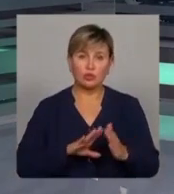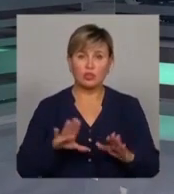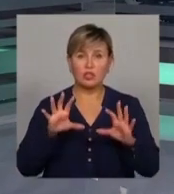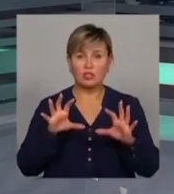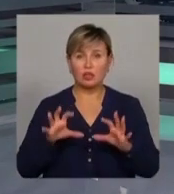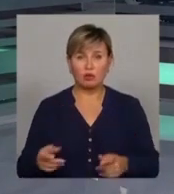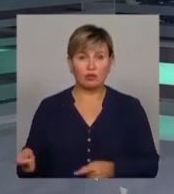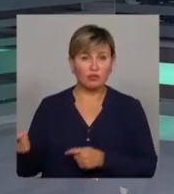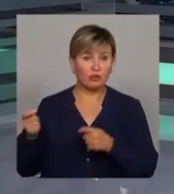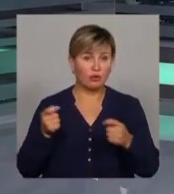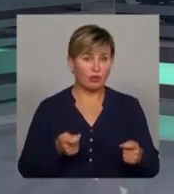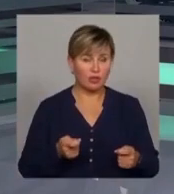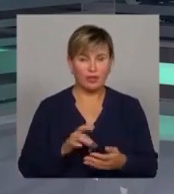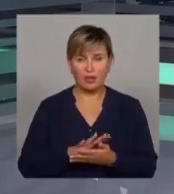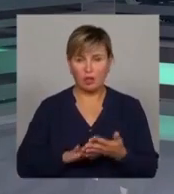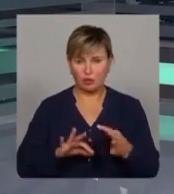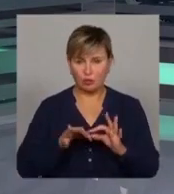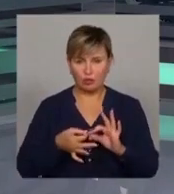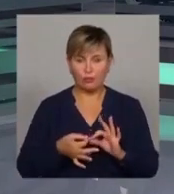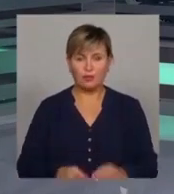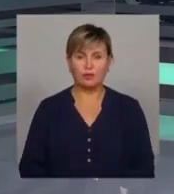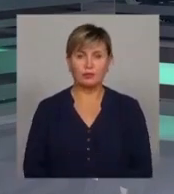ввоз транспорта, выяснял Дамир Анитов.